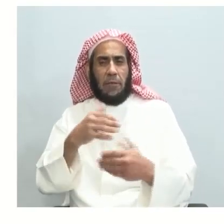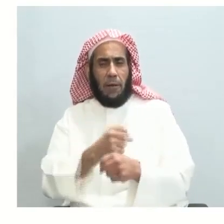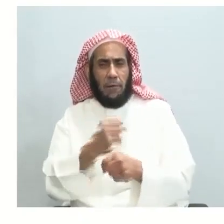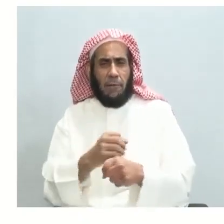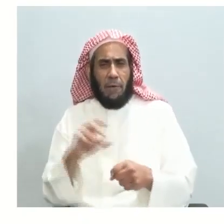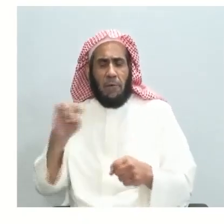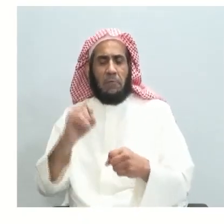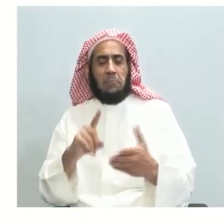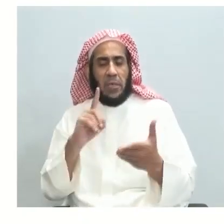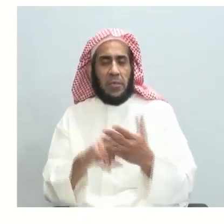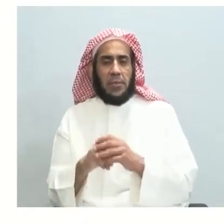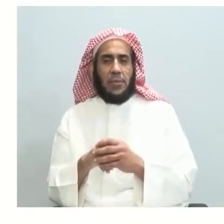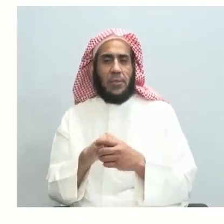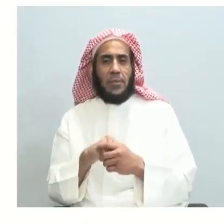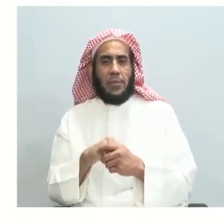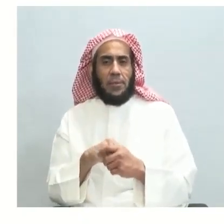بالتاكيد